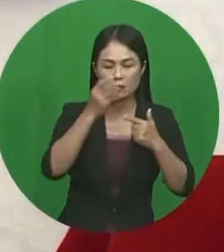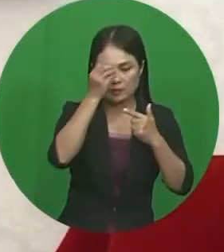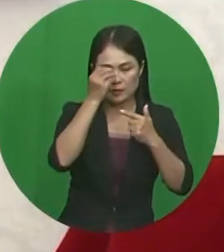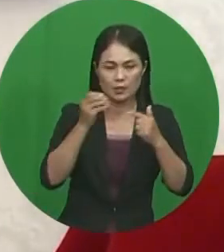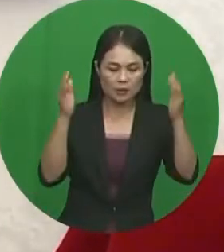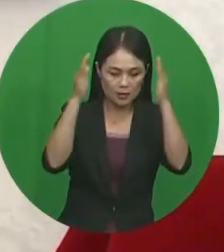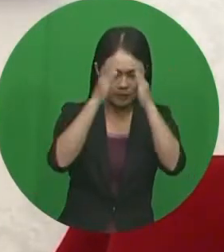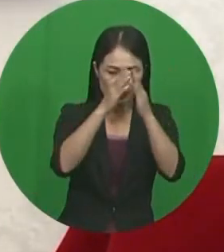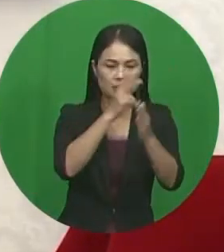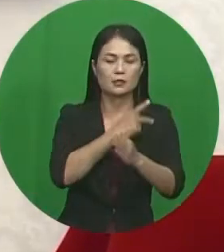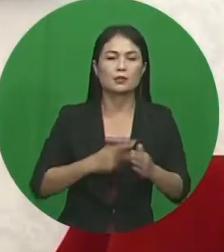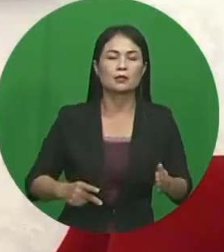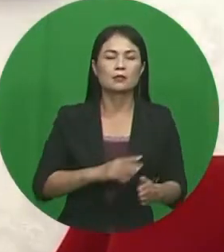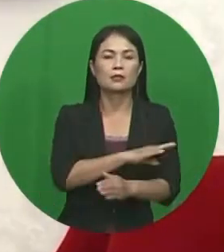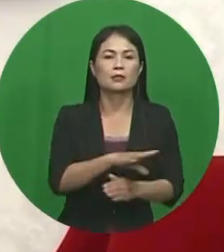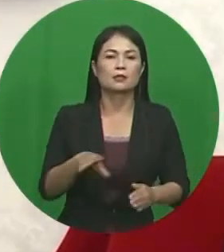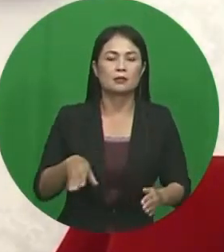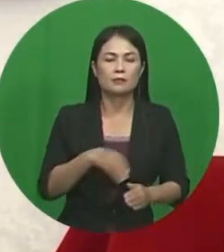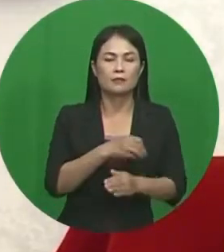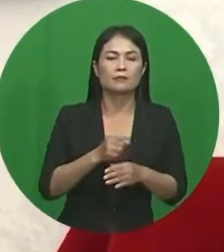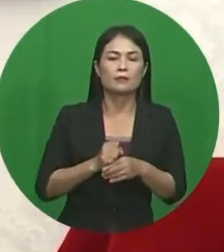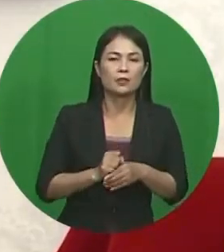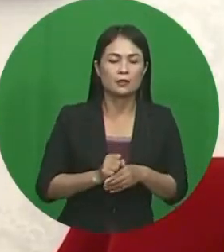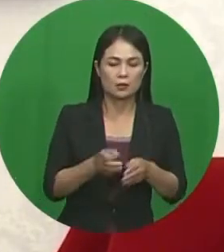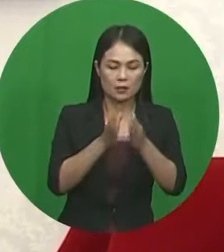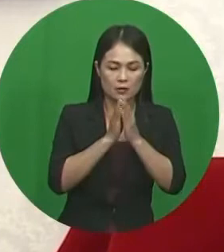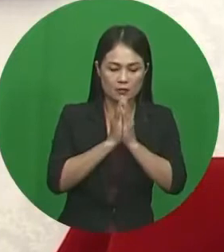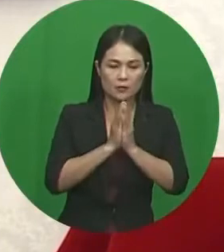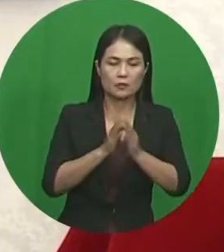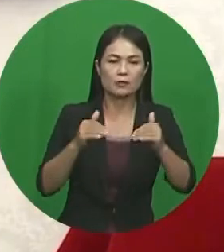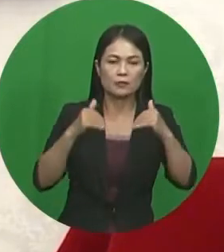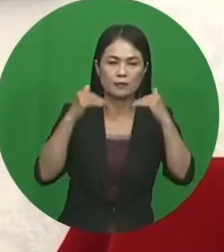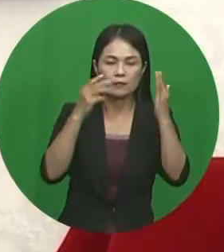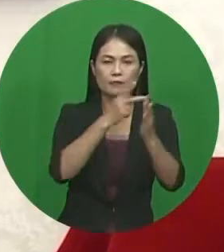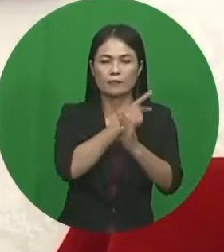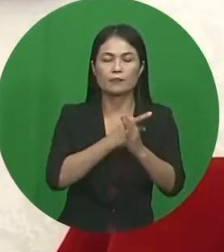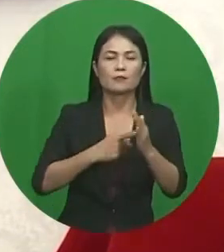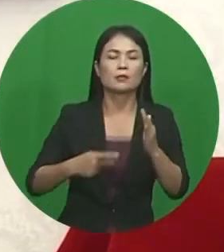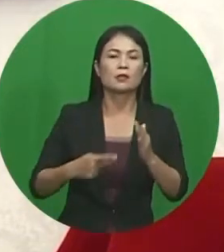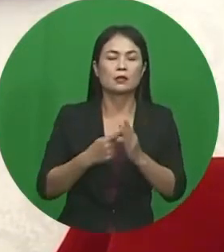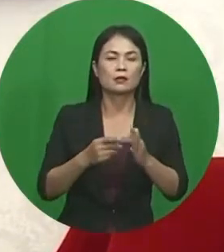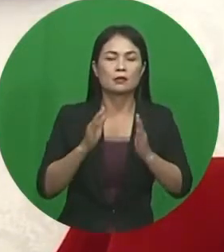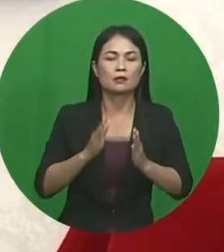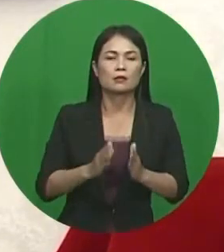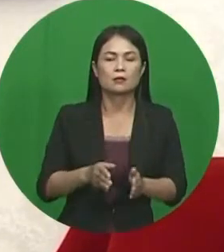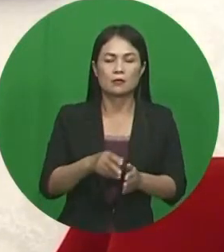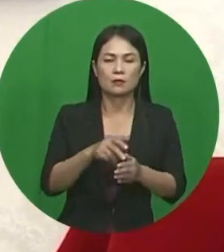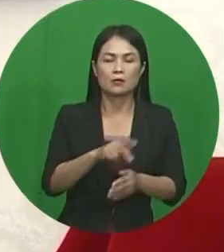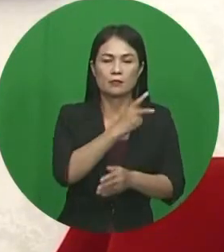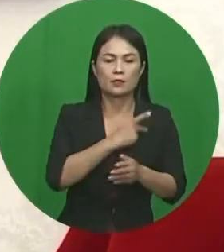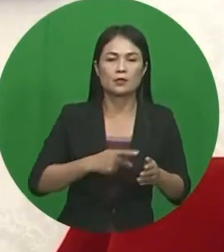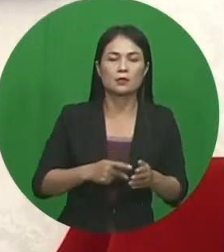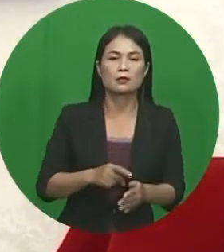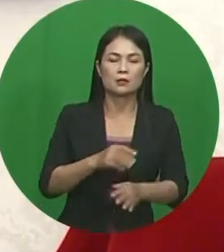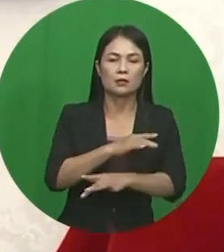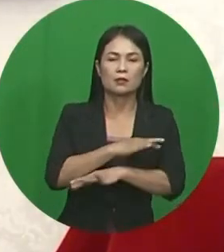ព្រះមហាក្សត្រនៃព្រះរាជាណាចក្រកម្ពុជាជាទីស្ការៈដ៏ខ្ពង់ខ្ពស់បំផុតព្រះអង្គកំពុងគង់សម្រាប់ពិនិត្